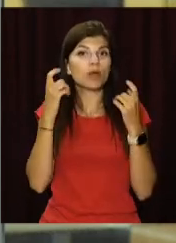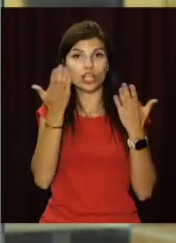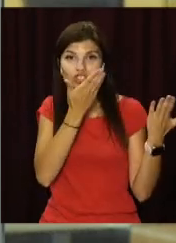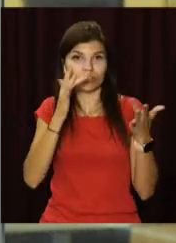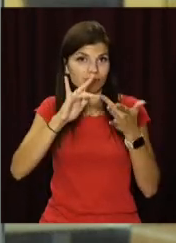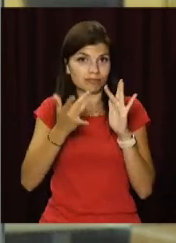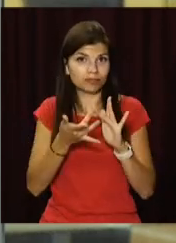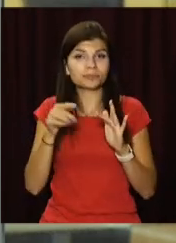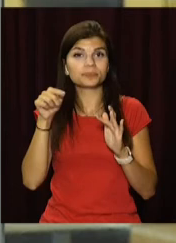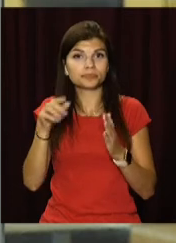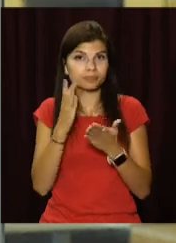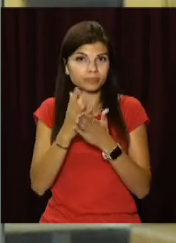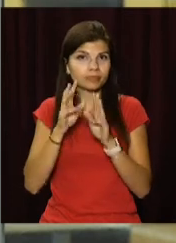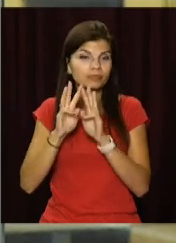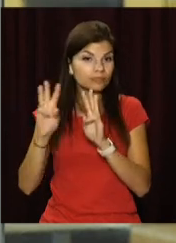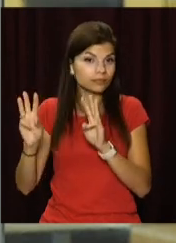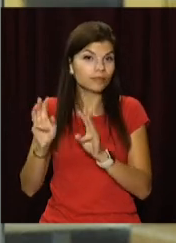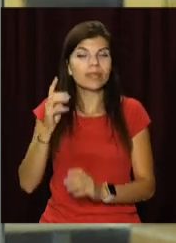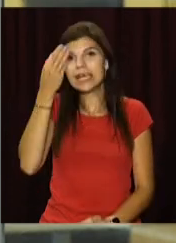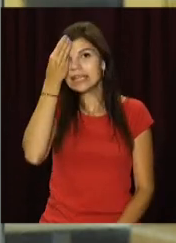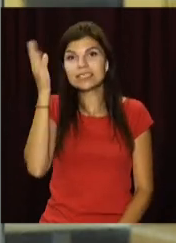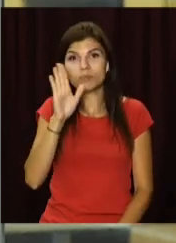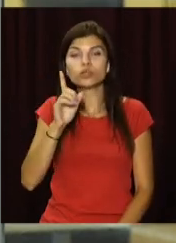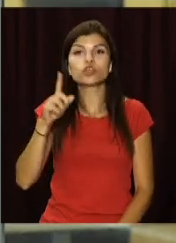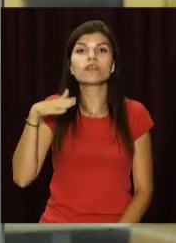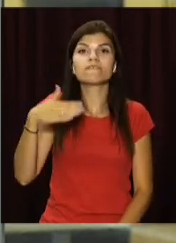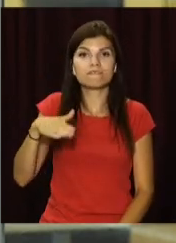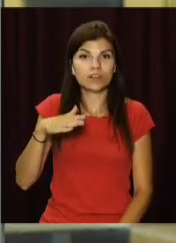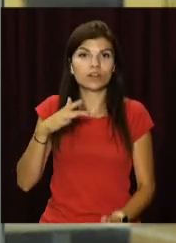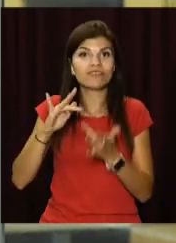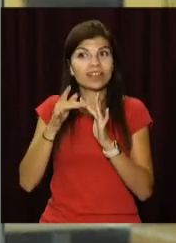читайте на нашому сайті opentv.media. Не забувайте і про сюжети в